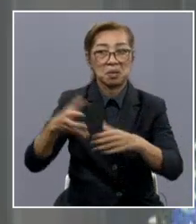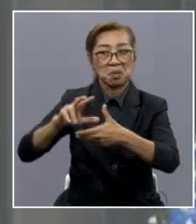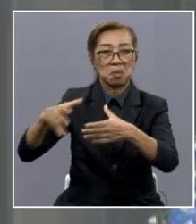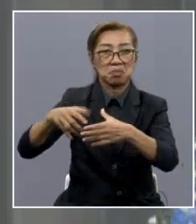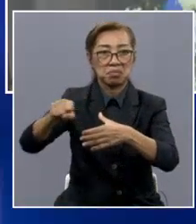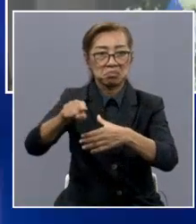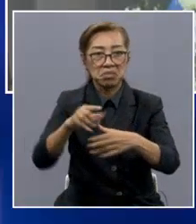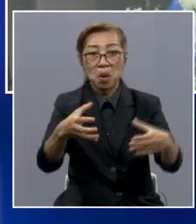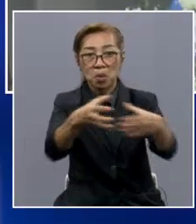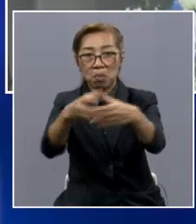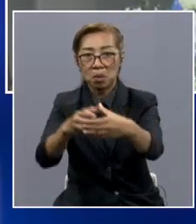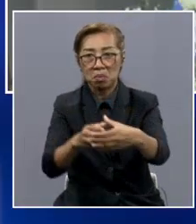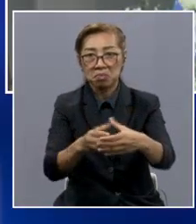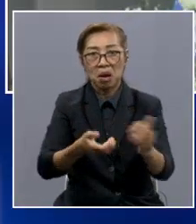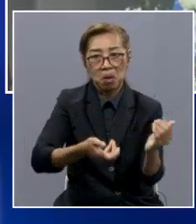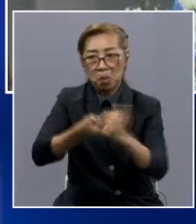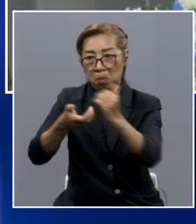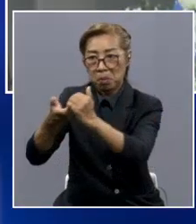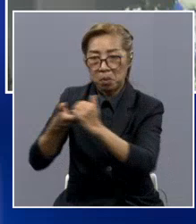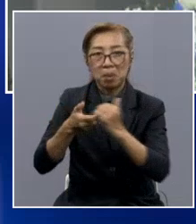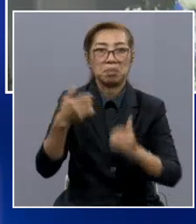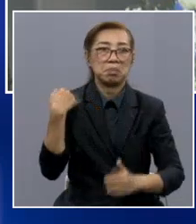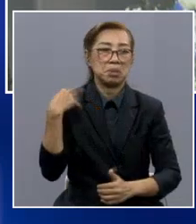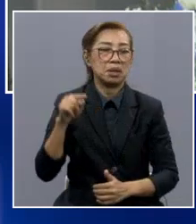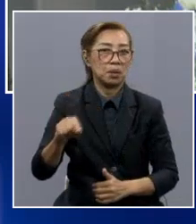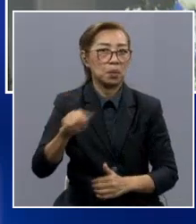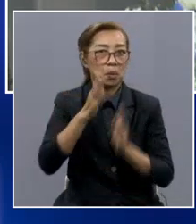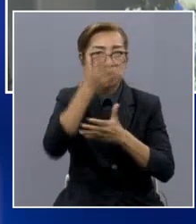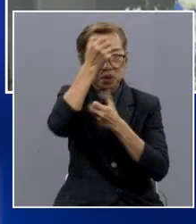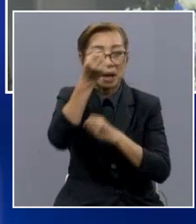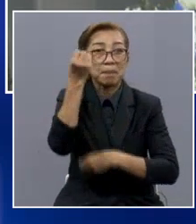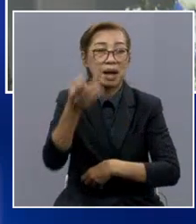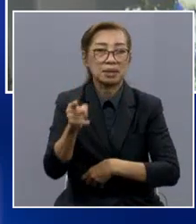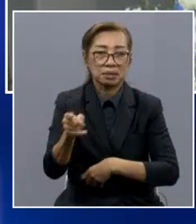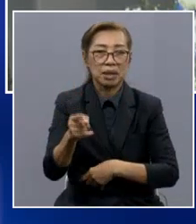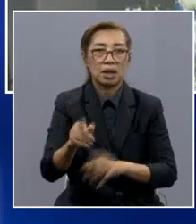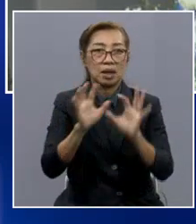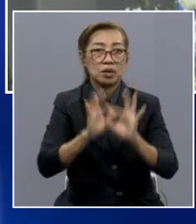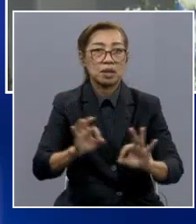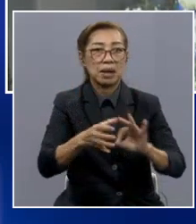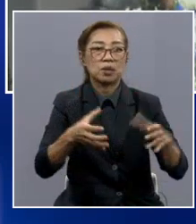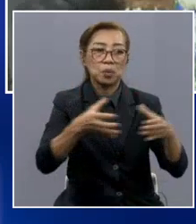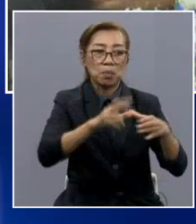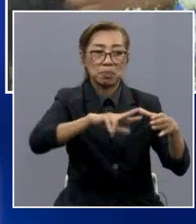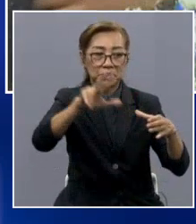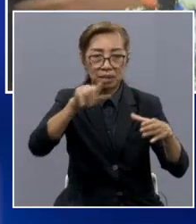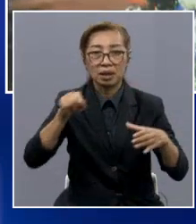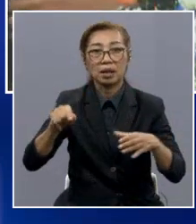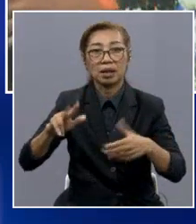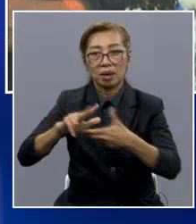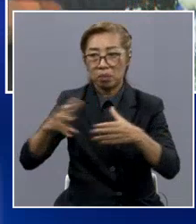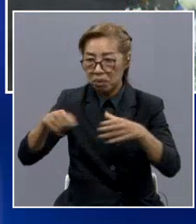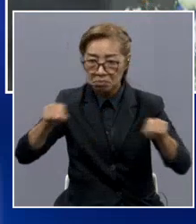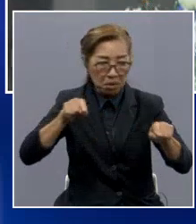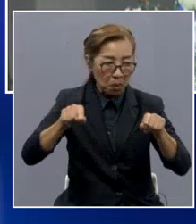าวจับมือกันแบบว่า เนื้อหอมนะ เยอะเลยเนี่ยนะครับนอกจากพรรคนี้แล้วเนี่ยสายสัมพันธ์ก็คือใกล้ชิดกันอยู่แล้วใช่ไหมคนคุ้นเคยกันทั้ง